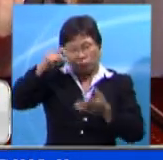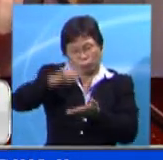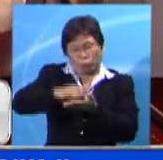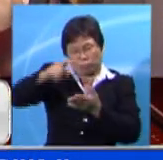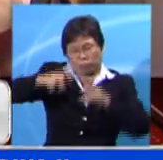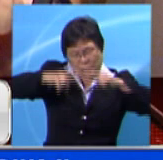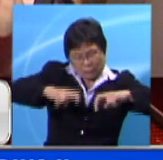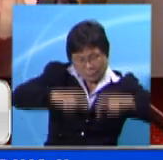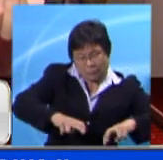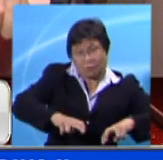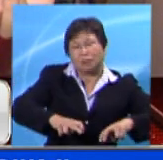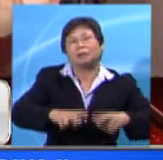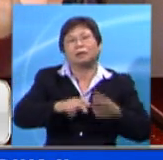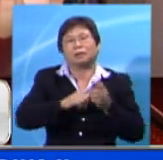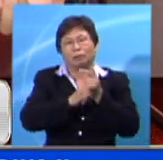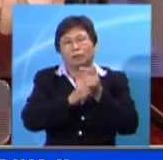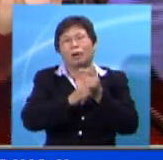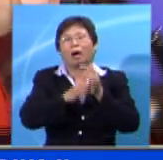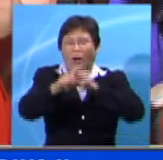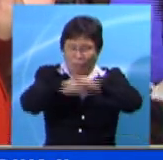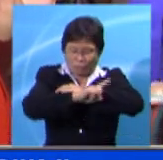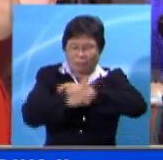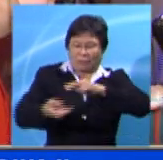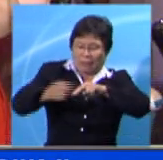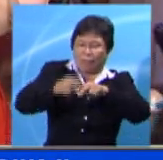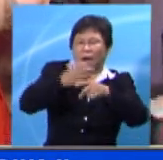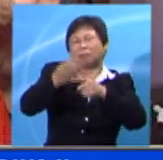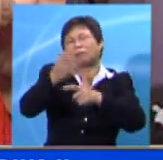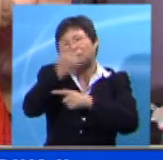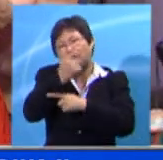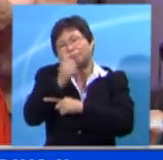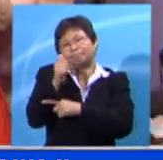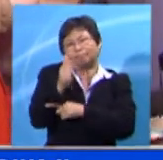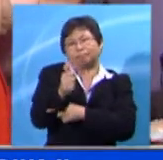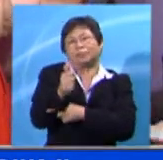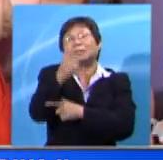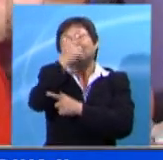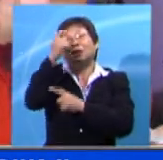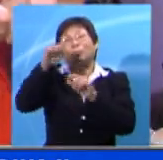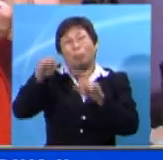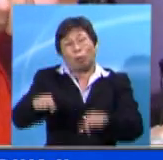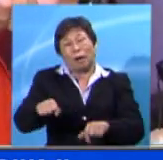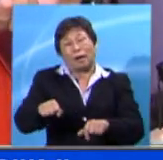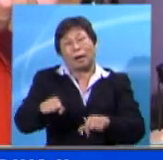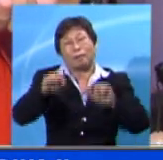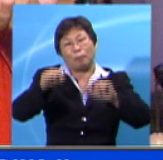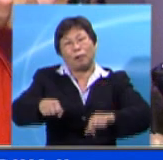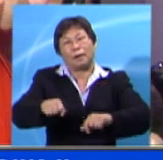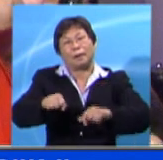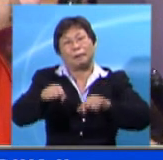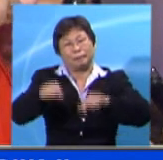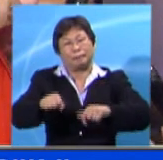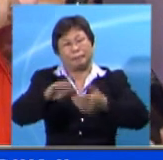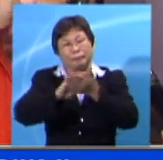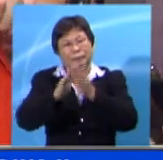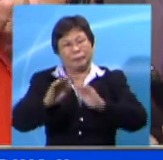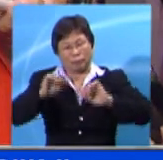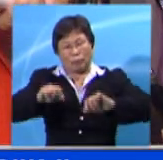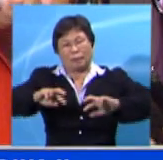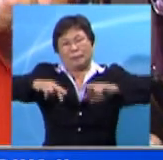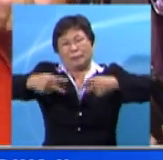a hukuman itu perlu ditambah ataupun tidak kerana ianya boleh menjadi apa ni